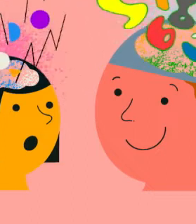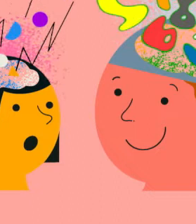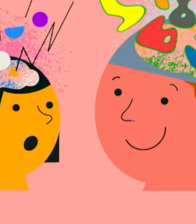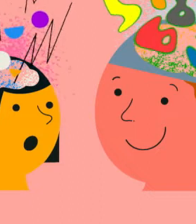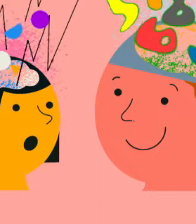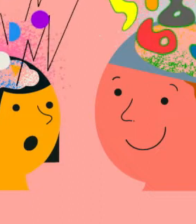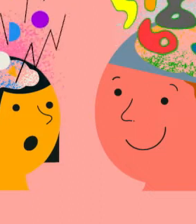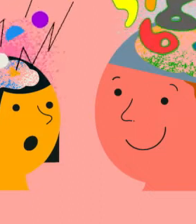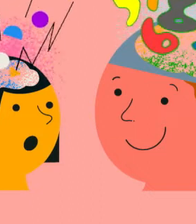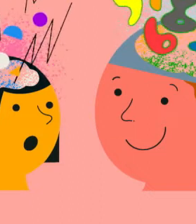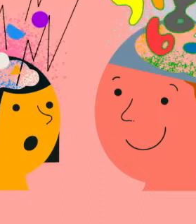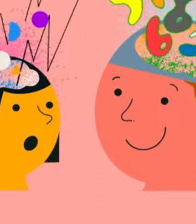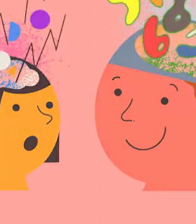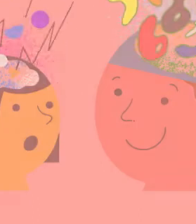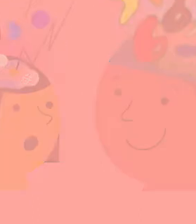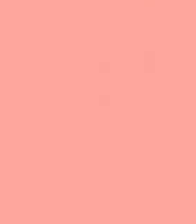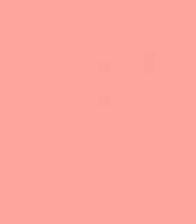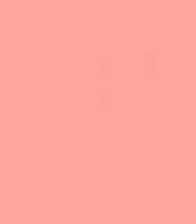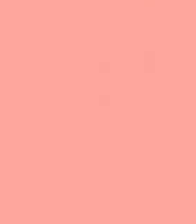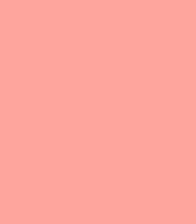のウォーミングアップを始めます